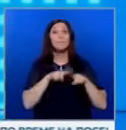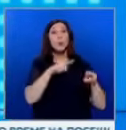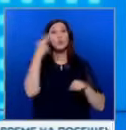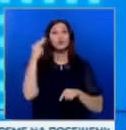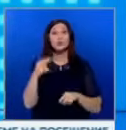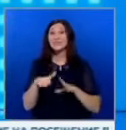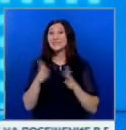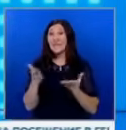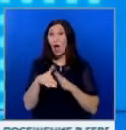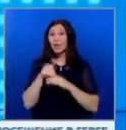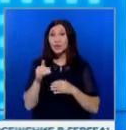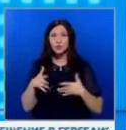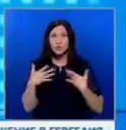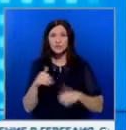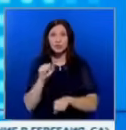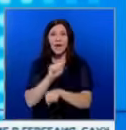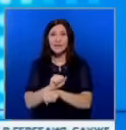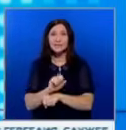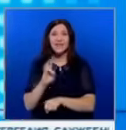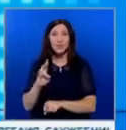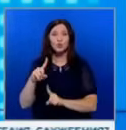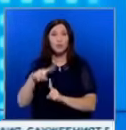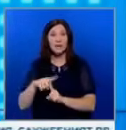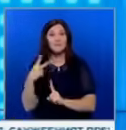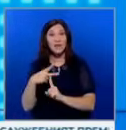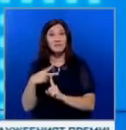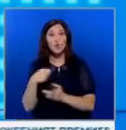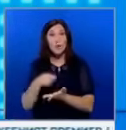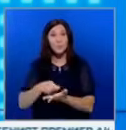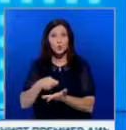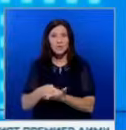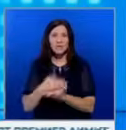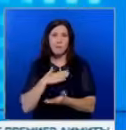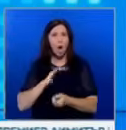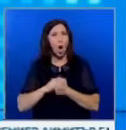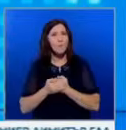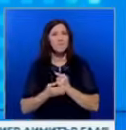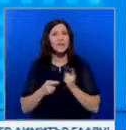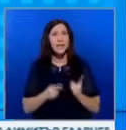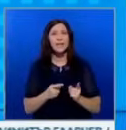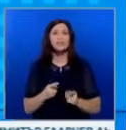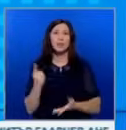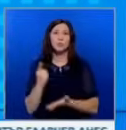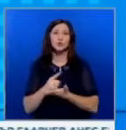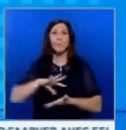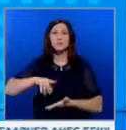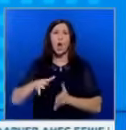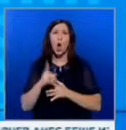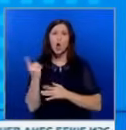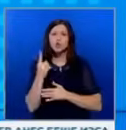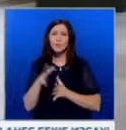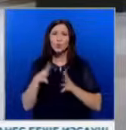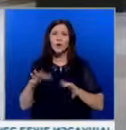Прокуратурата се отказа от искането си за арест на Нико Топарев. Телевизионният продуцент е с обвинение за длъжностно присвояване в особено големи